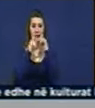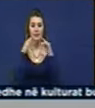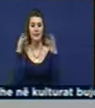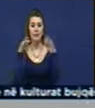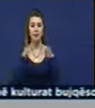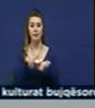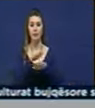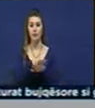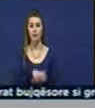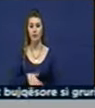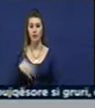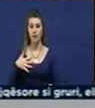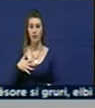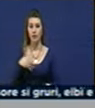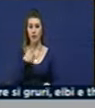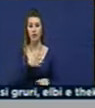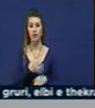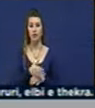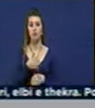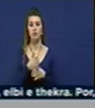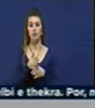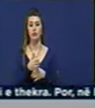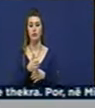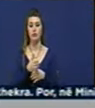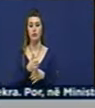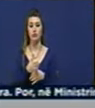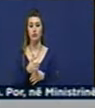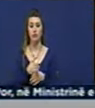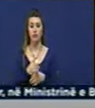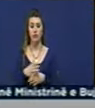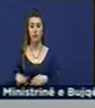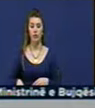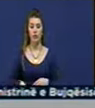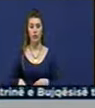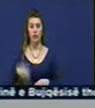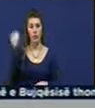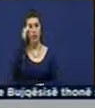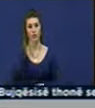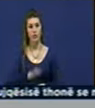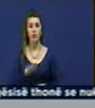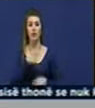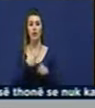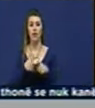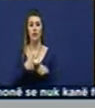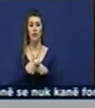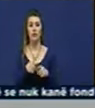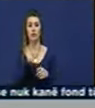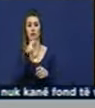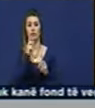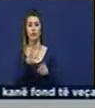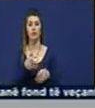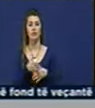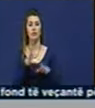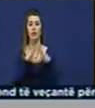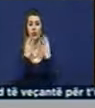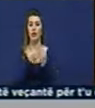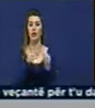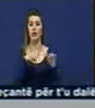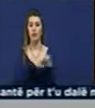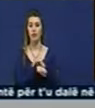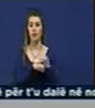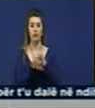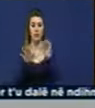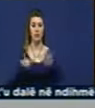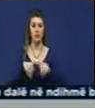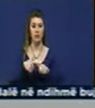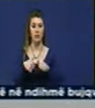kuvendit komunal në mbështetjet e nënave kosovare, me çrast bëmthirje për hapjen e dyreve të shtëpijeve tonë për refugjat. U të